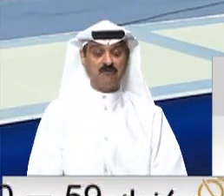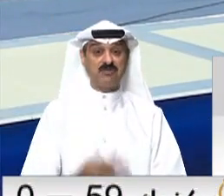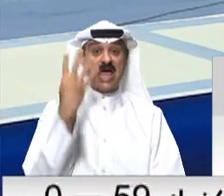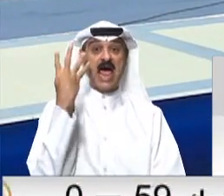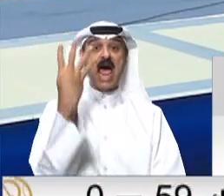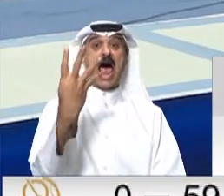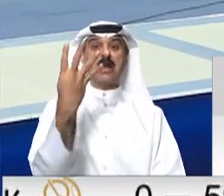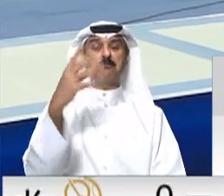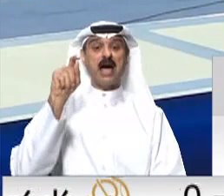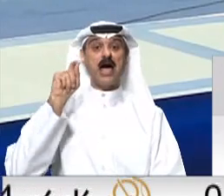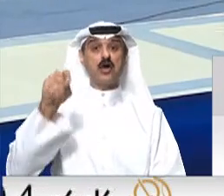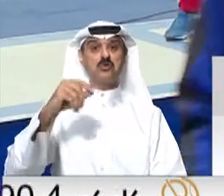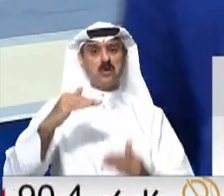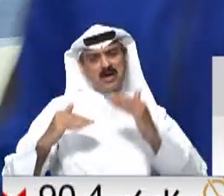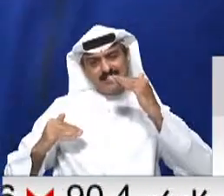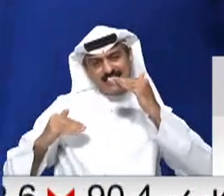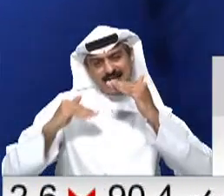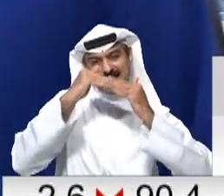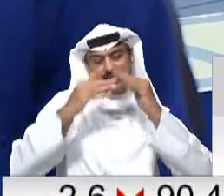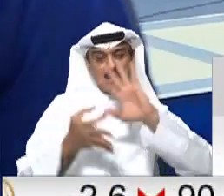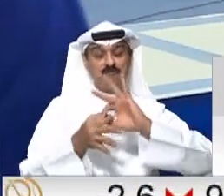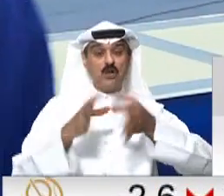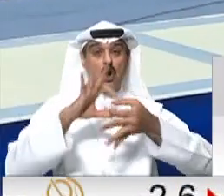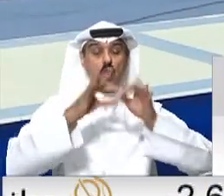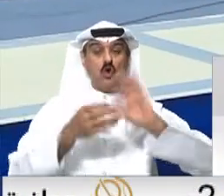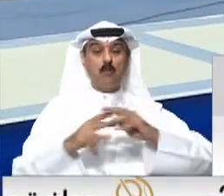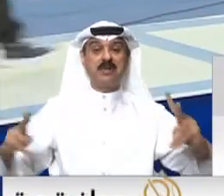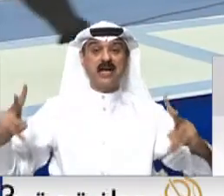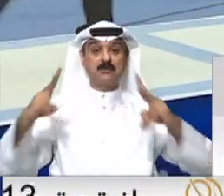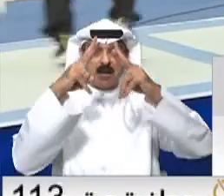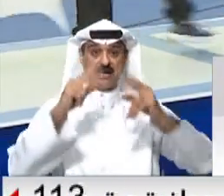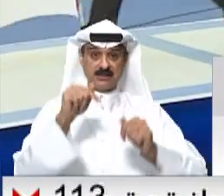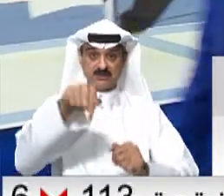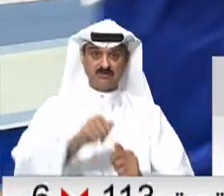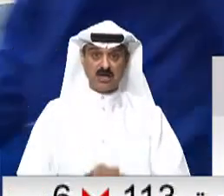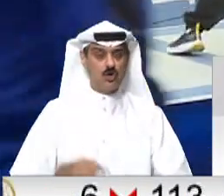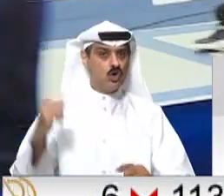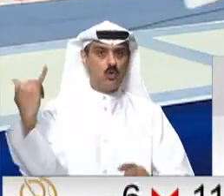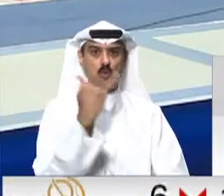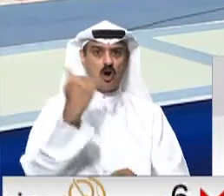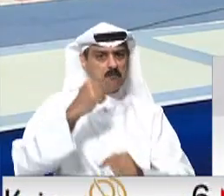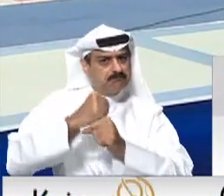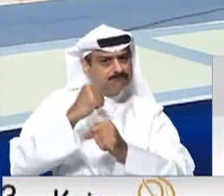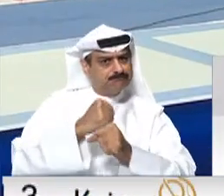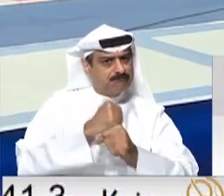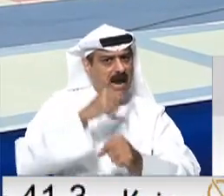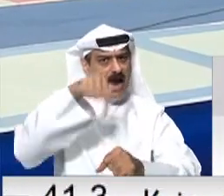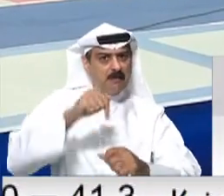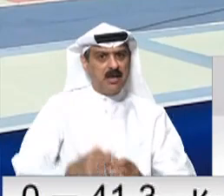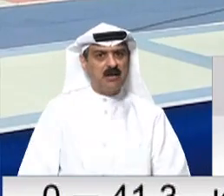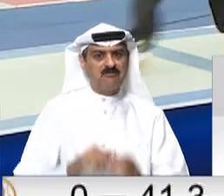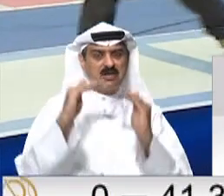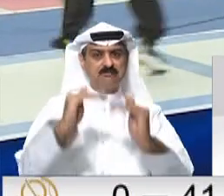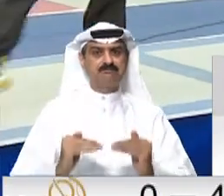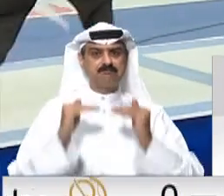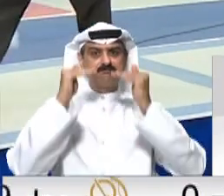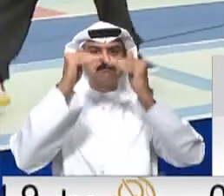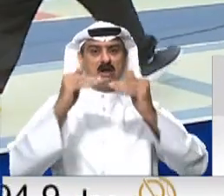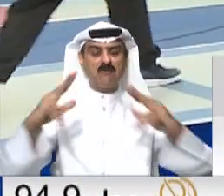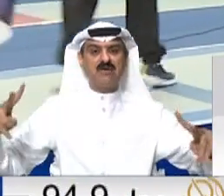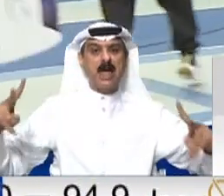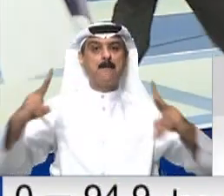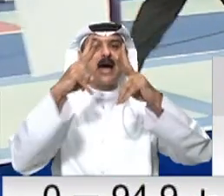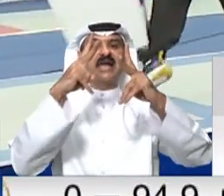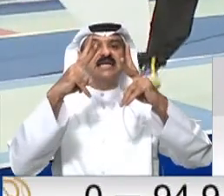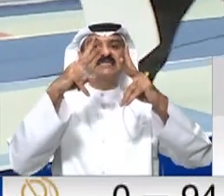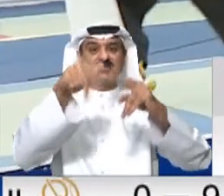4 نقاط للتأهل لأولمبياد باريس. اليوم بدأنا خطوة الأولى وهي خطوة كبيرة، خطوة كبيرة للتأهل لأولمبياد